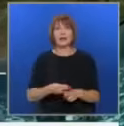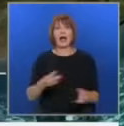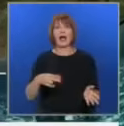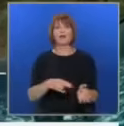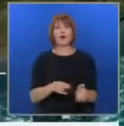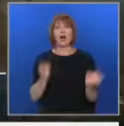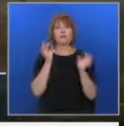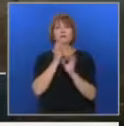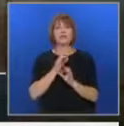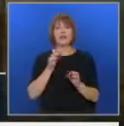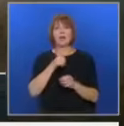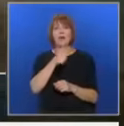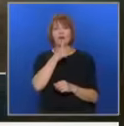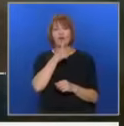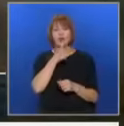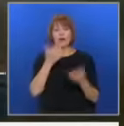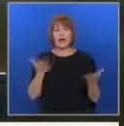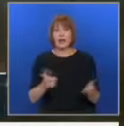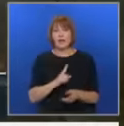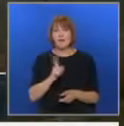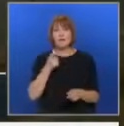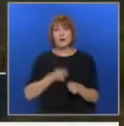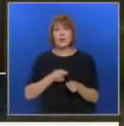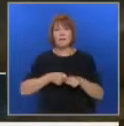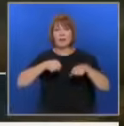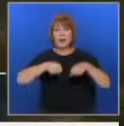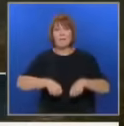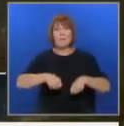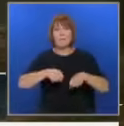вода. Сондите не могат да работят помпите